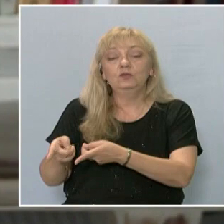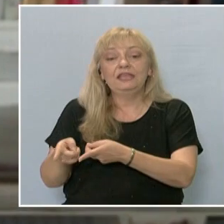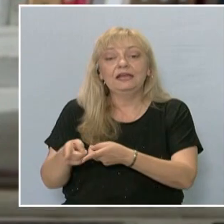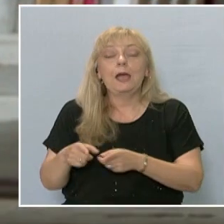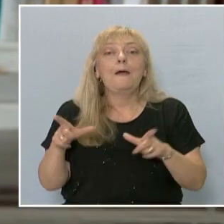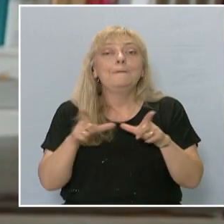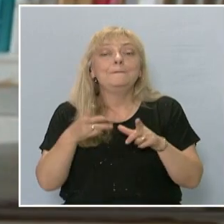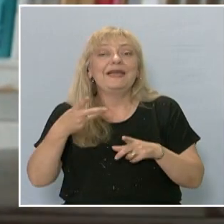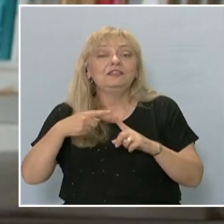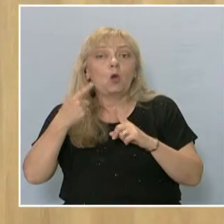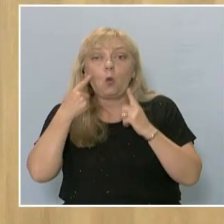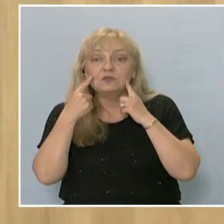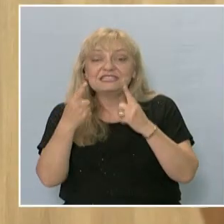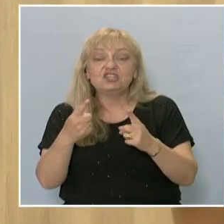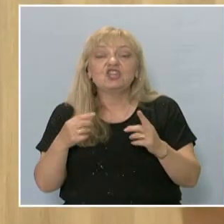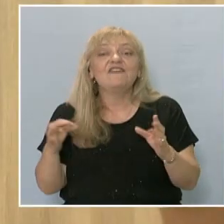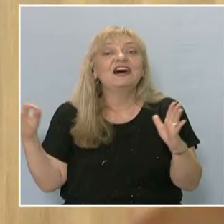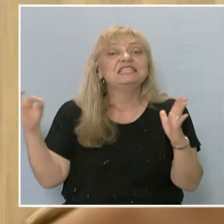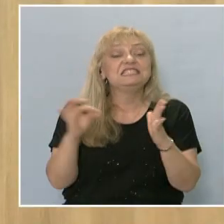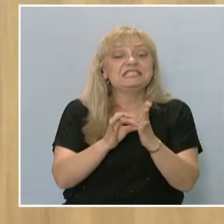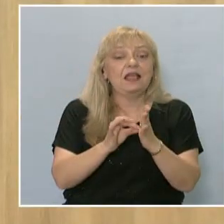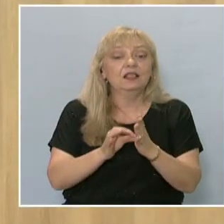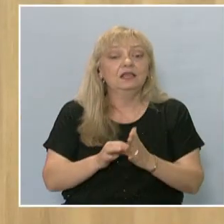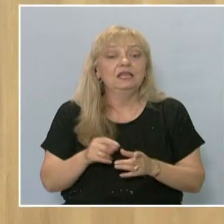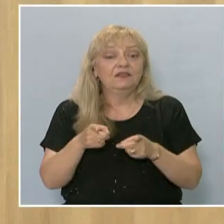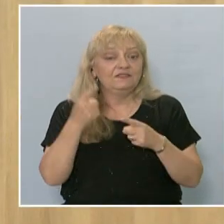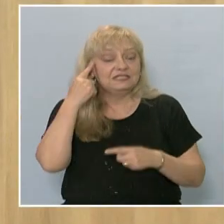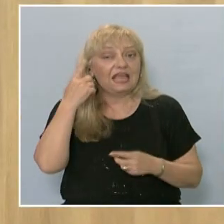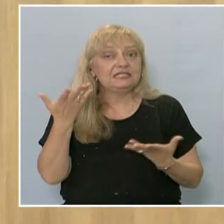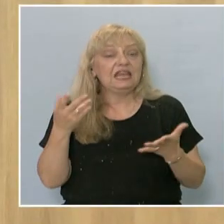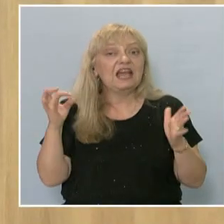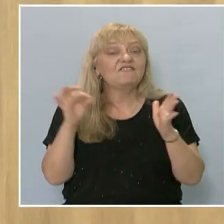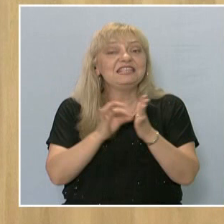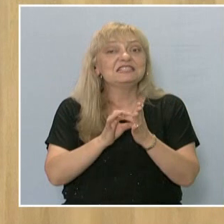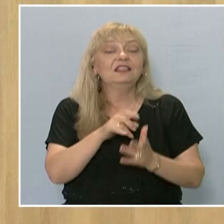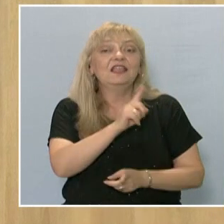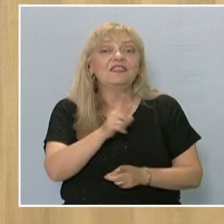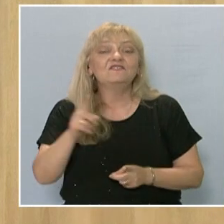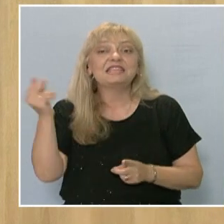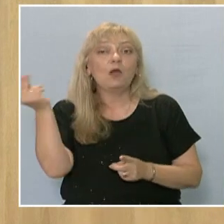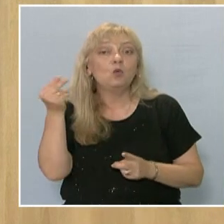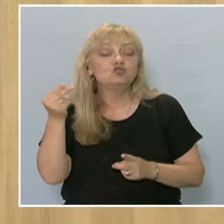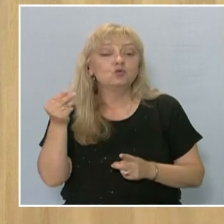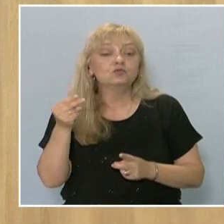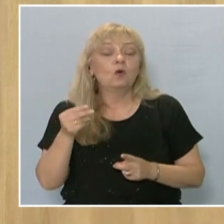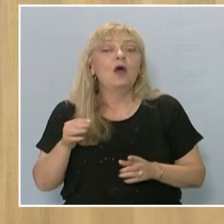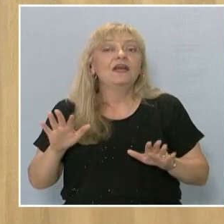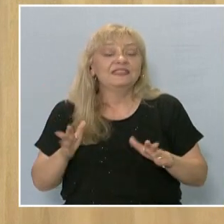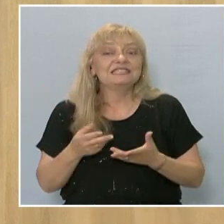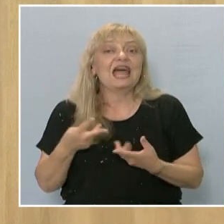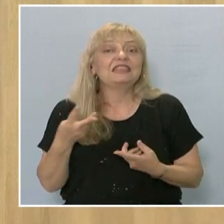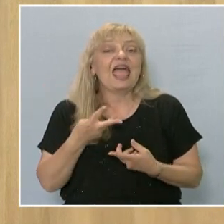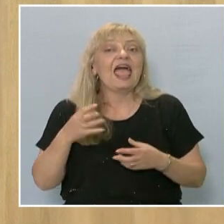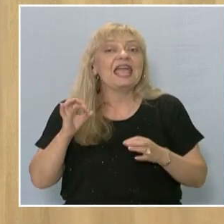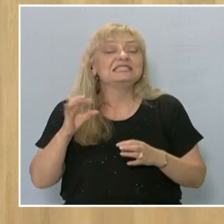цел казва димитър караманчев интересно знаете ли каква е метата на всяко изкуство не ами да стане естество